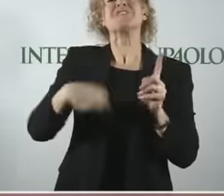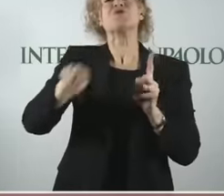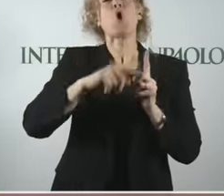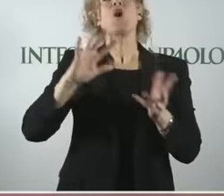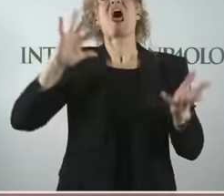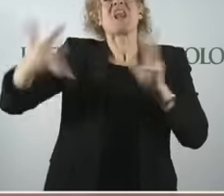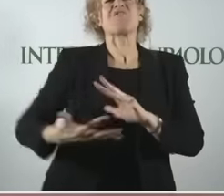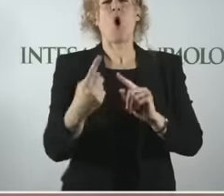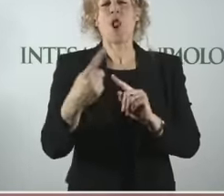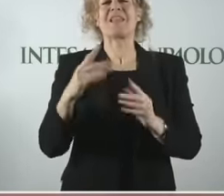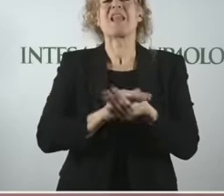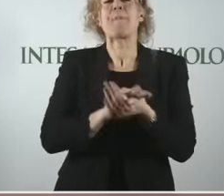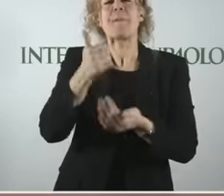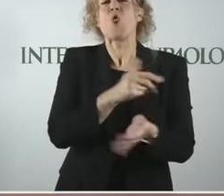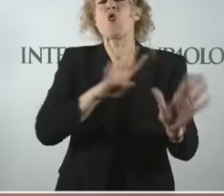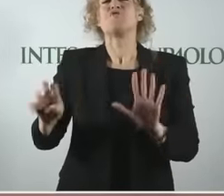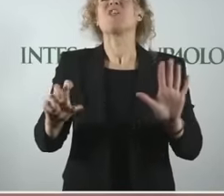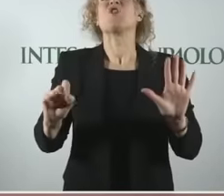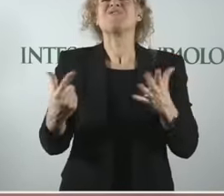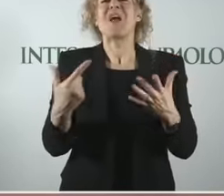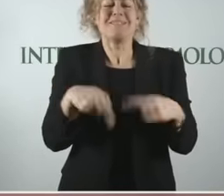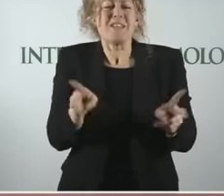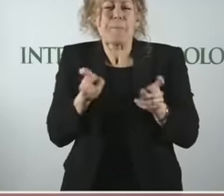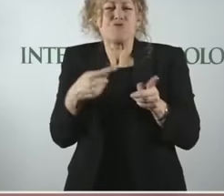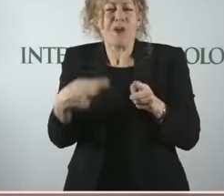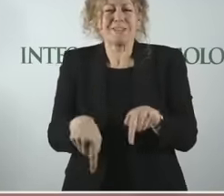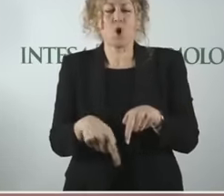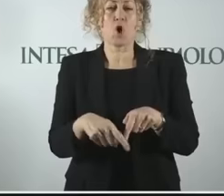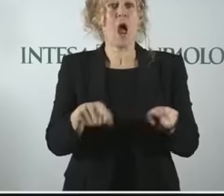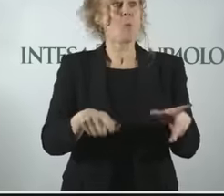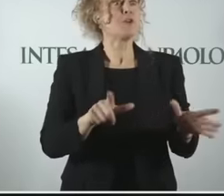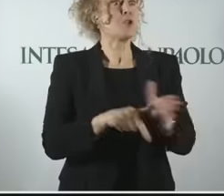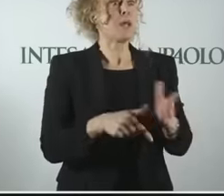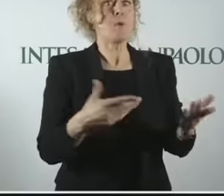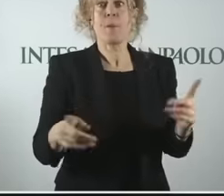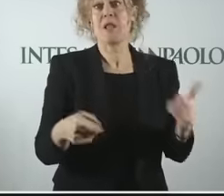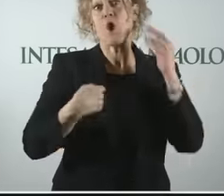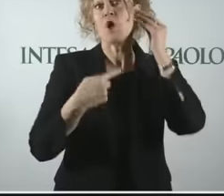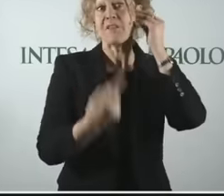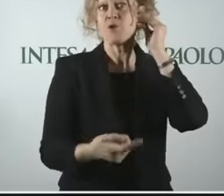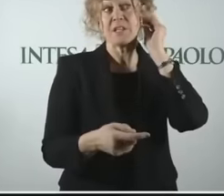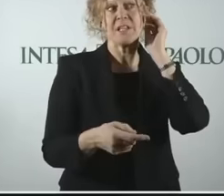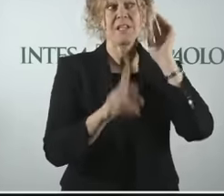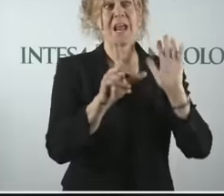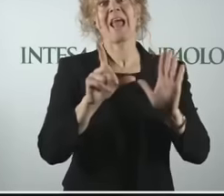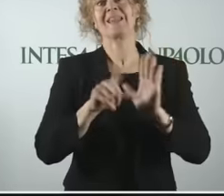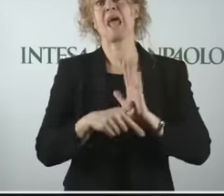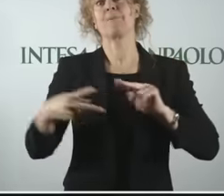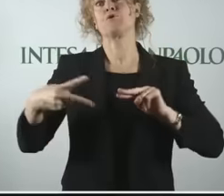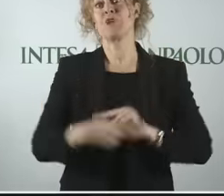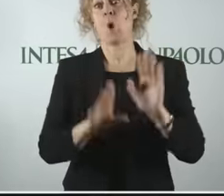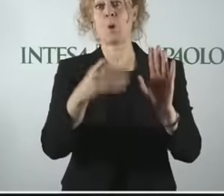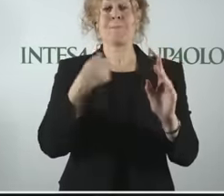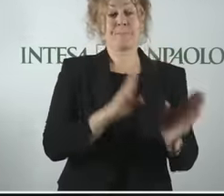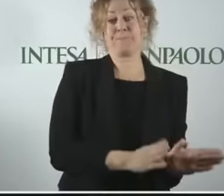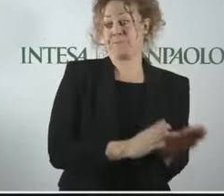Torino del 17 e io a questo punto dovrei dire tempo scaduto solo ma solo per passare